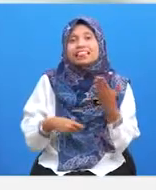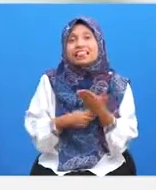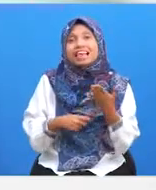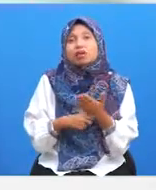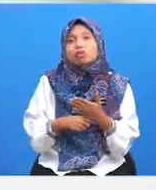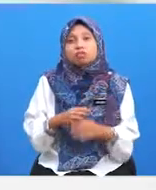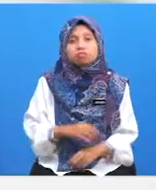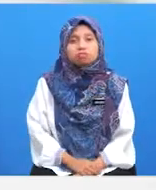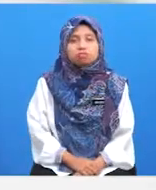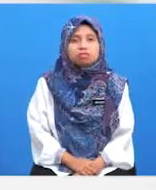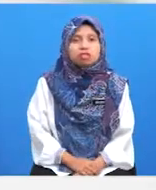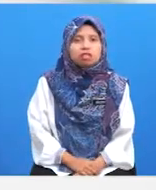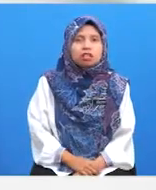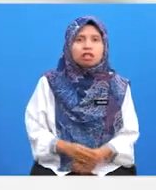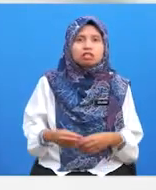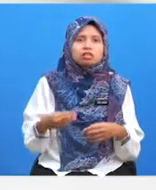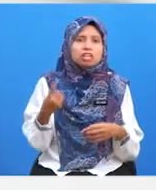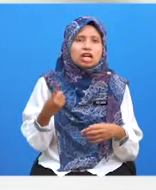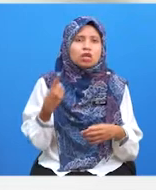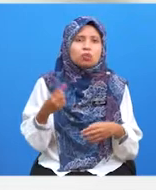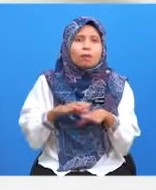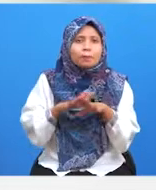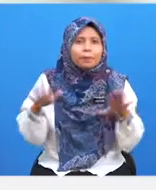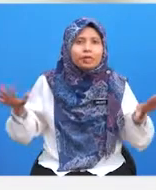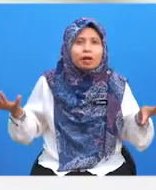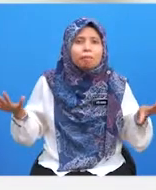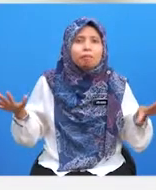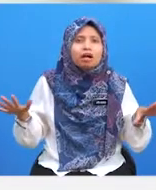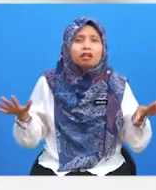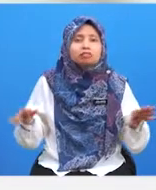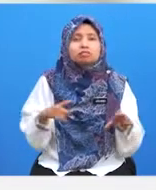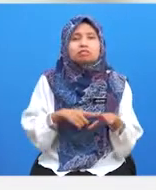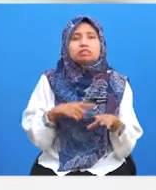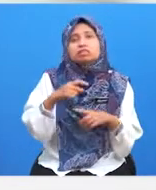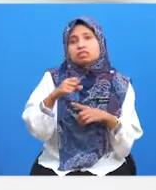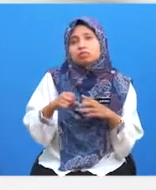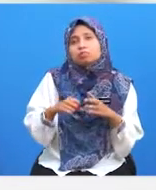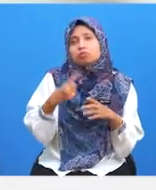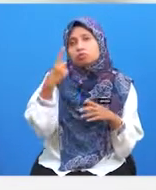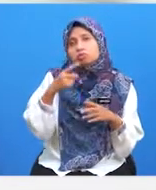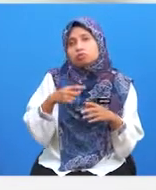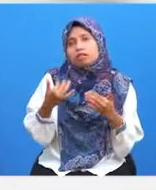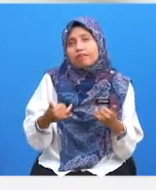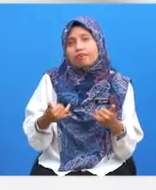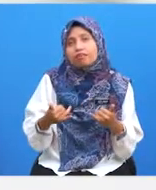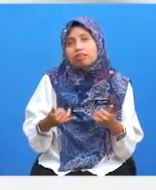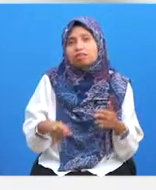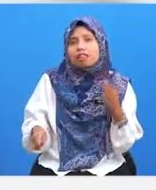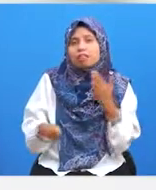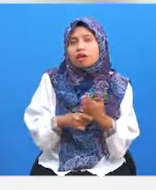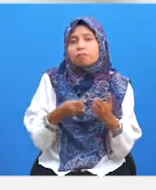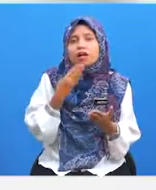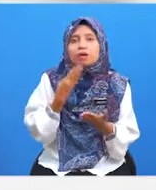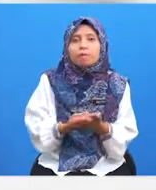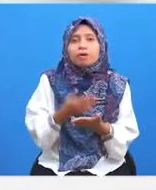teknologi-teknologi sensasi berkembang mengikut peredaran mase ini menyebabkan teknologi memerlukan penambah